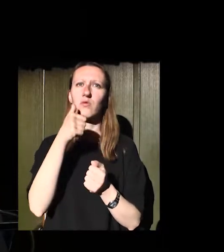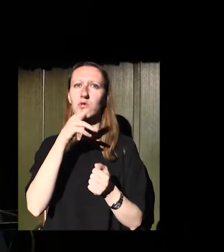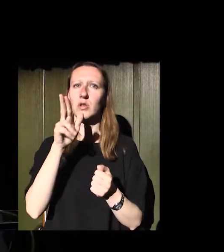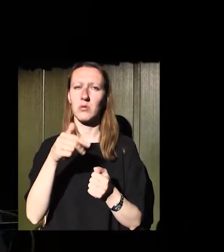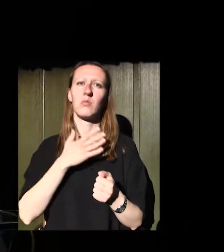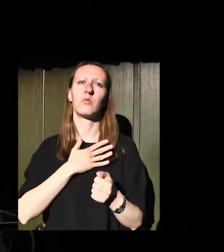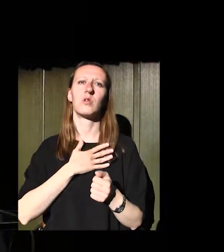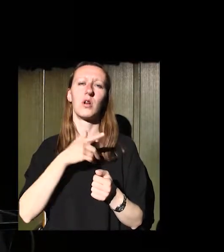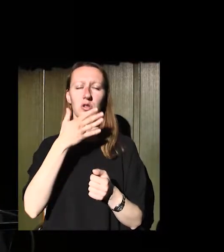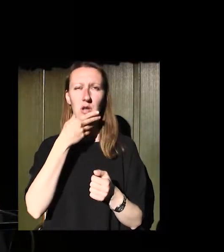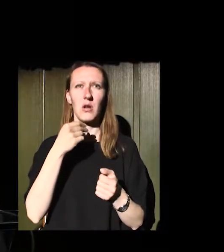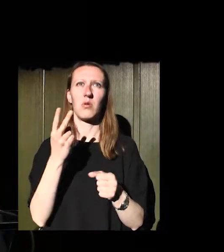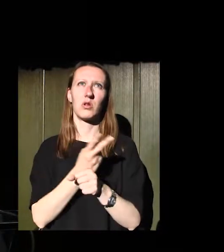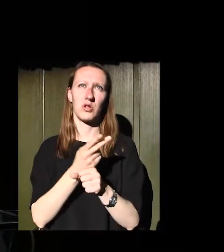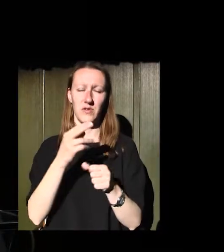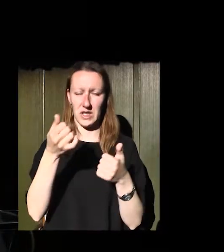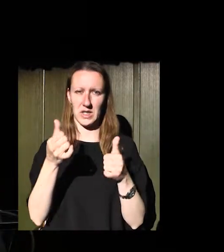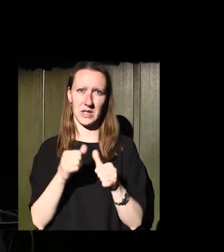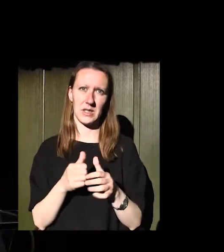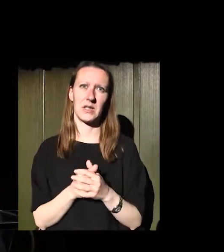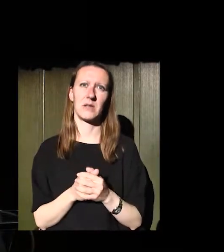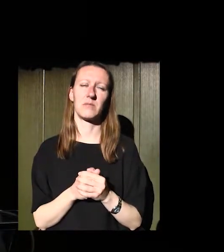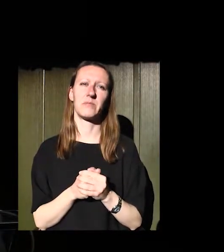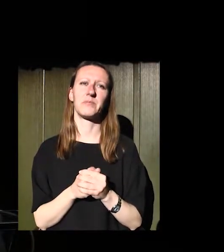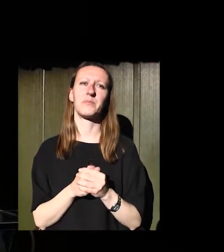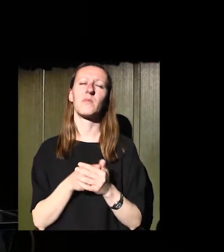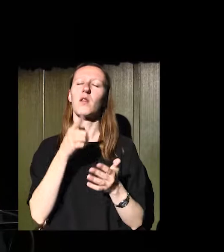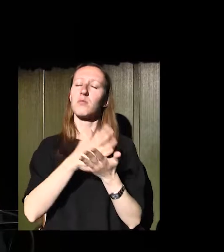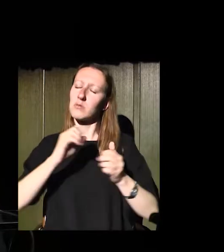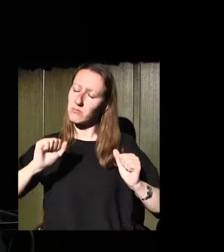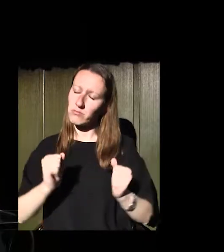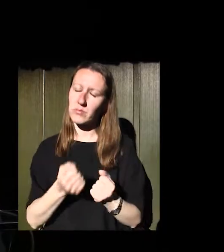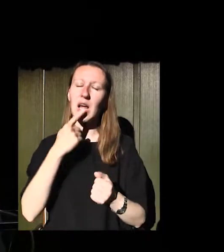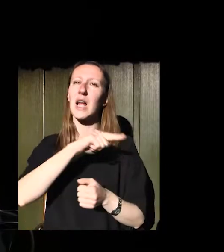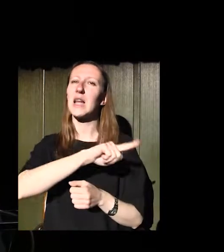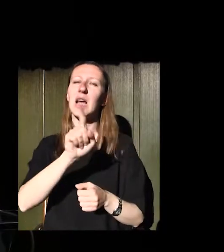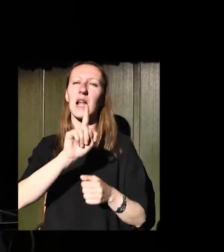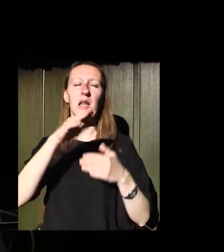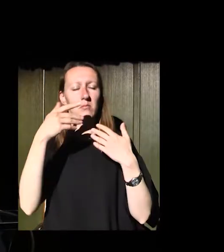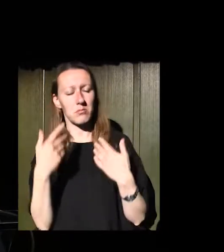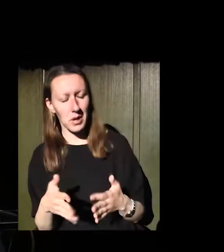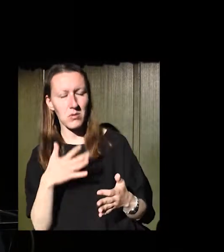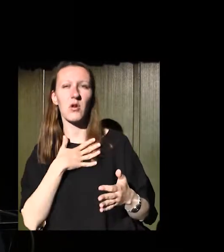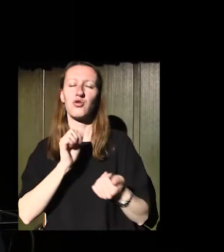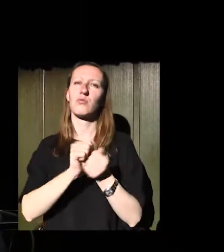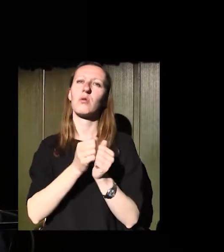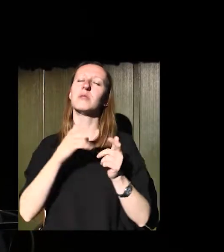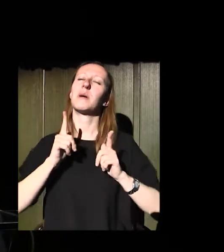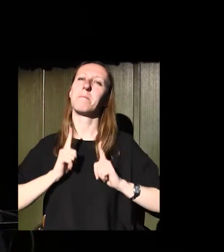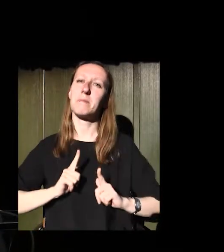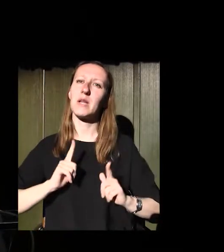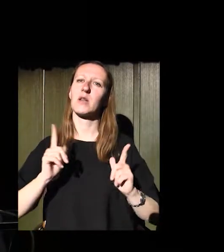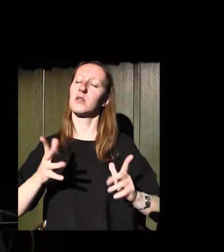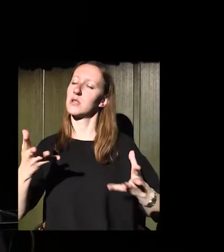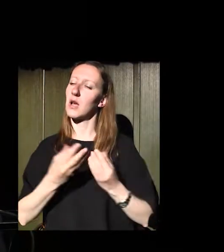za ovo što imamo u našoj krasnoj zemlji Istri. Neka nam to bude poticaj da nikad ne pokleknemo u našoj borbi za